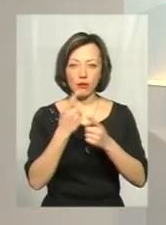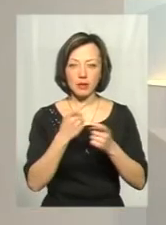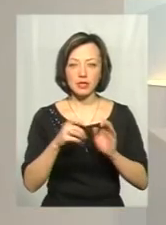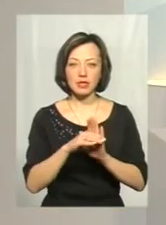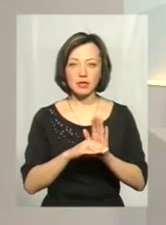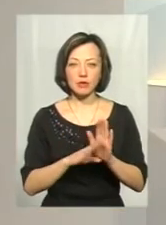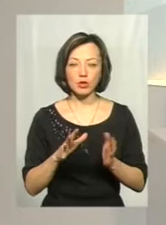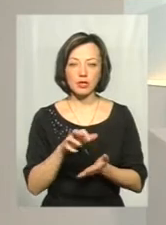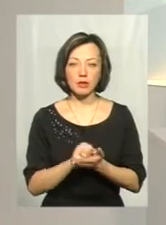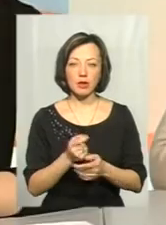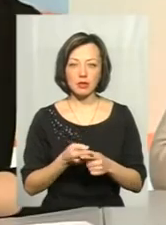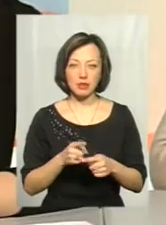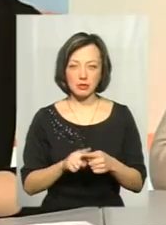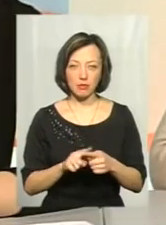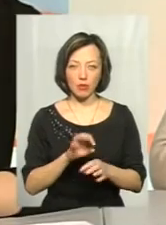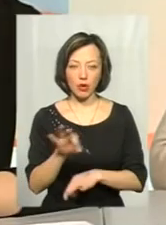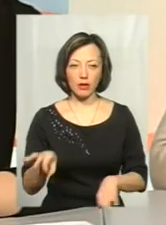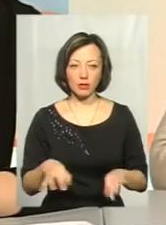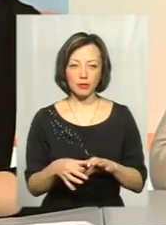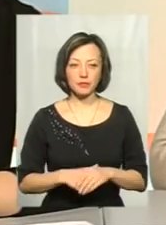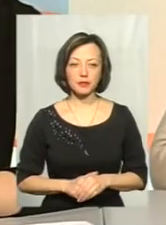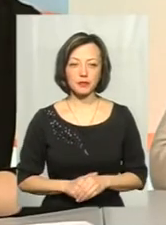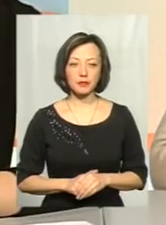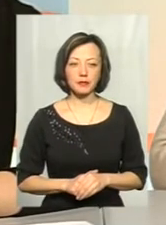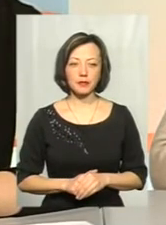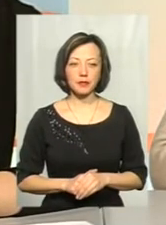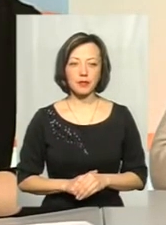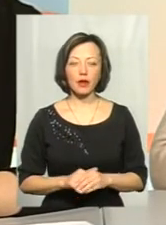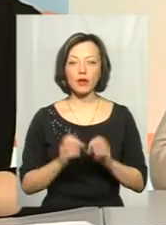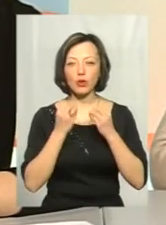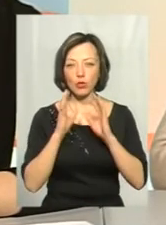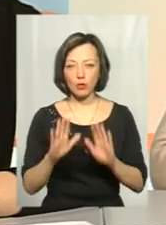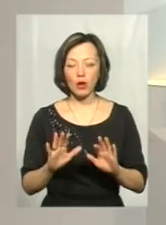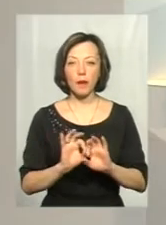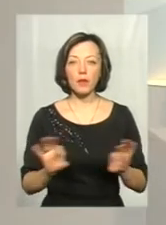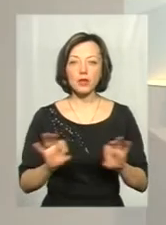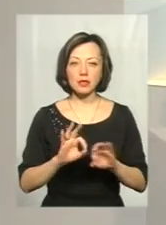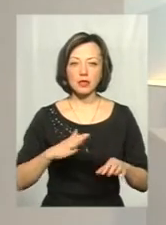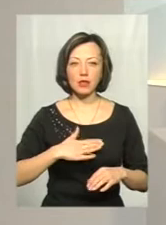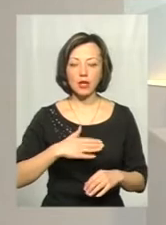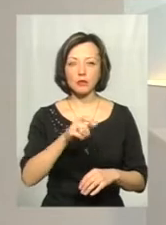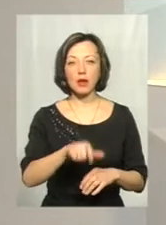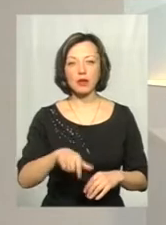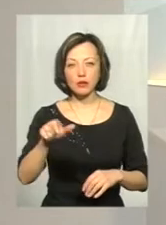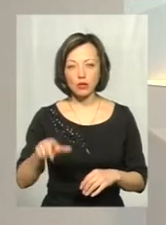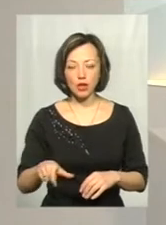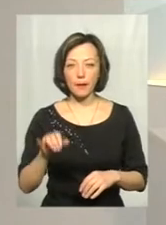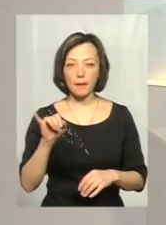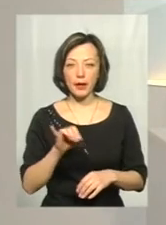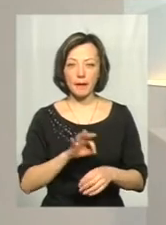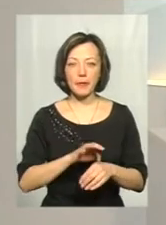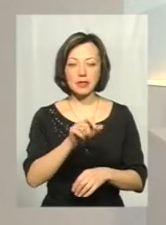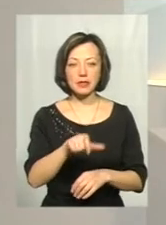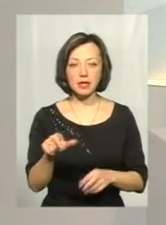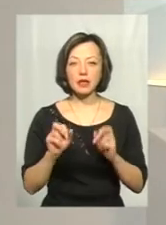буде займатися цим проектом. Добре, тоді поясніть, будь ласка, нашим глядачам і